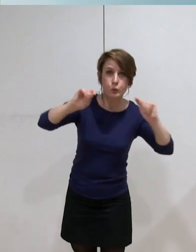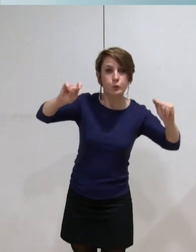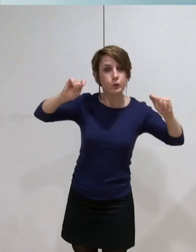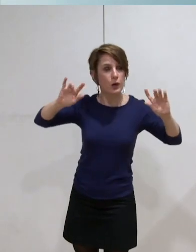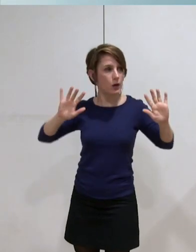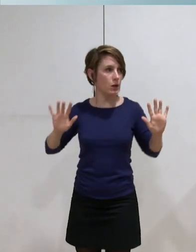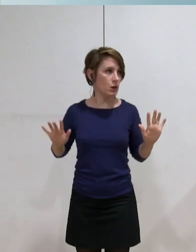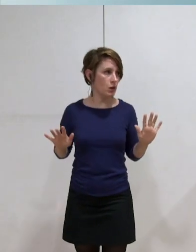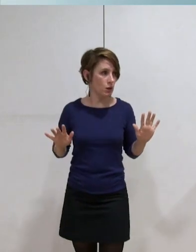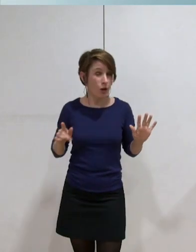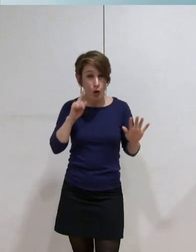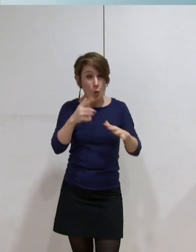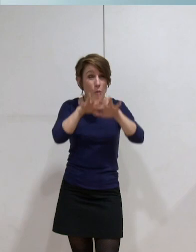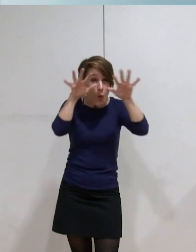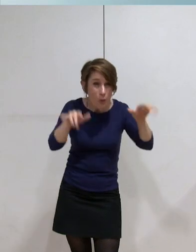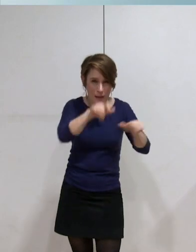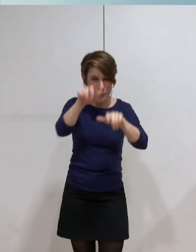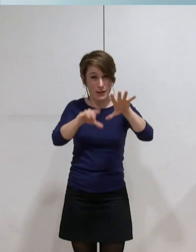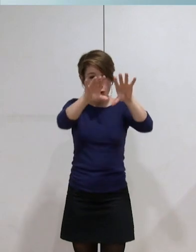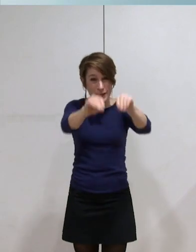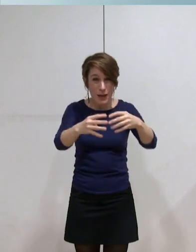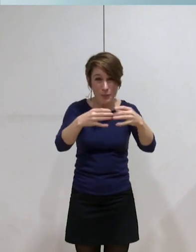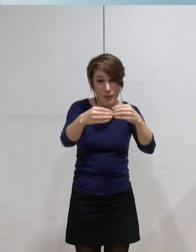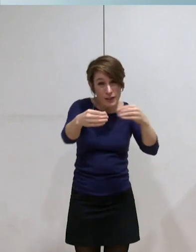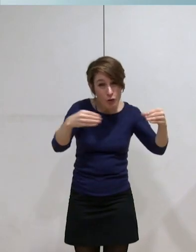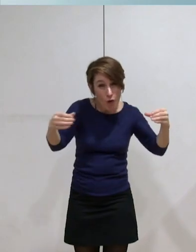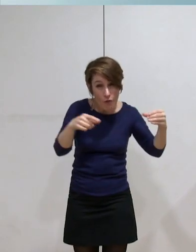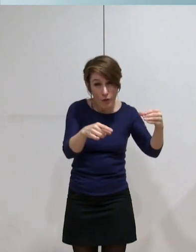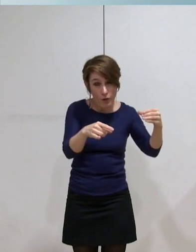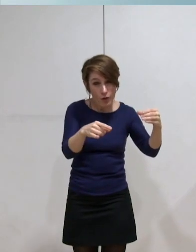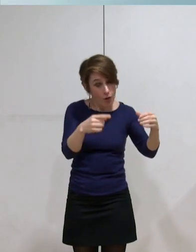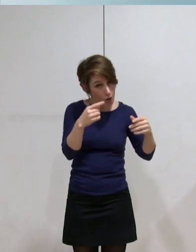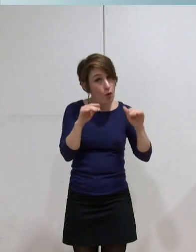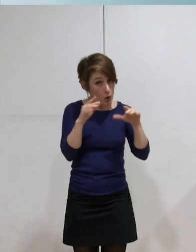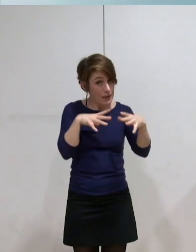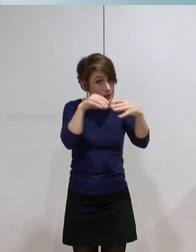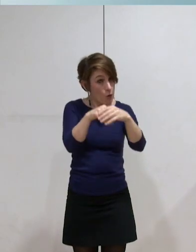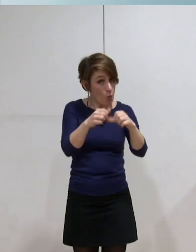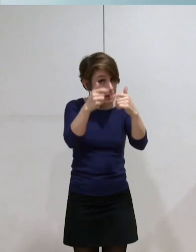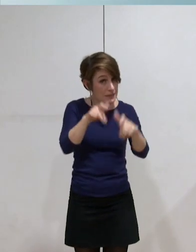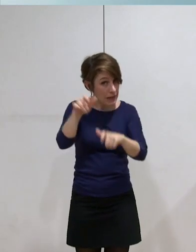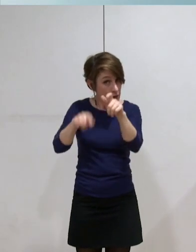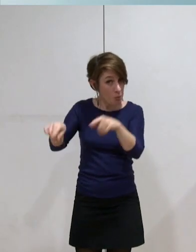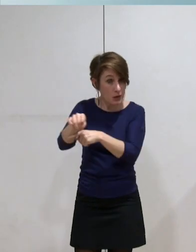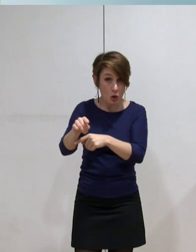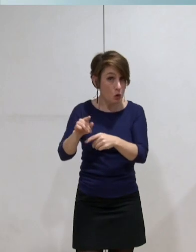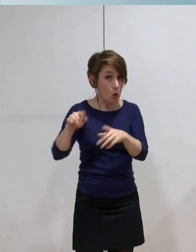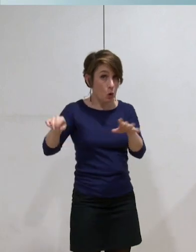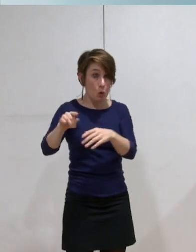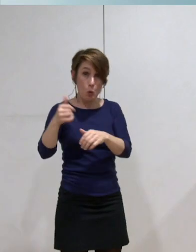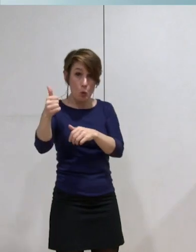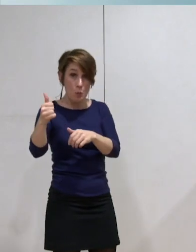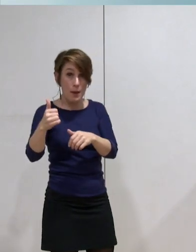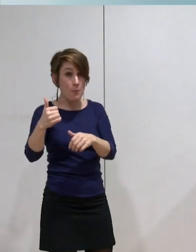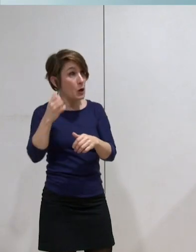même pour beaucoup d' de Ville Neuve même pour certains qui ne sont pas des usagers